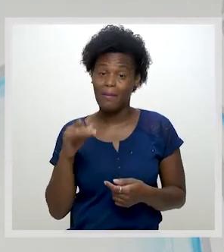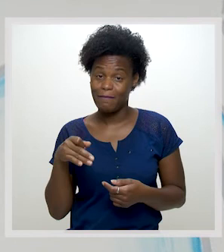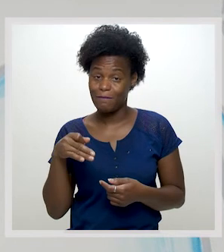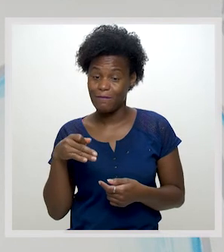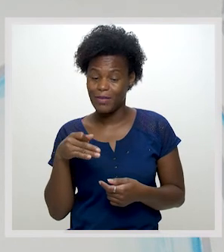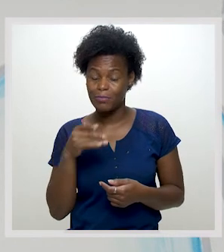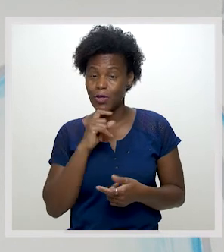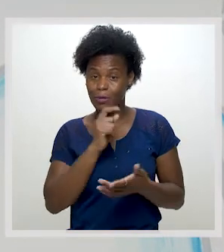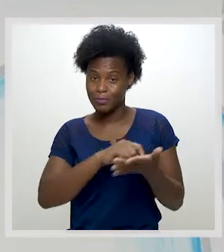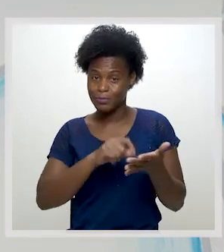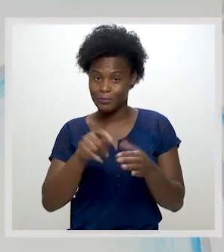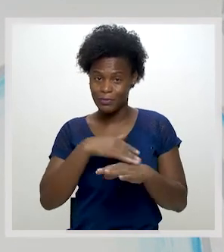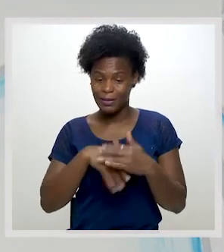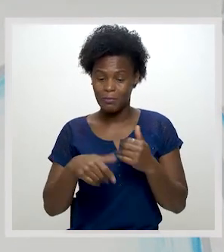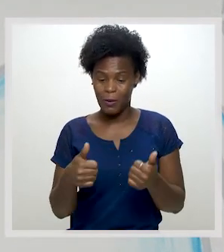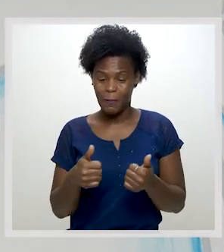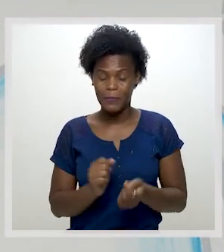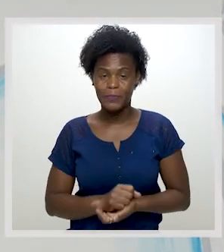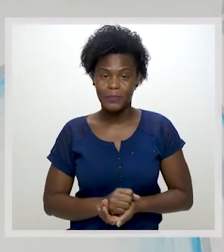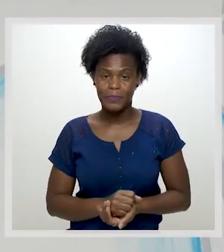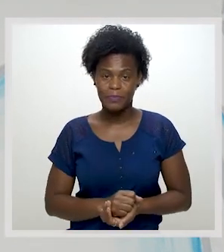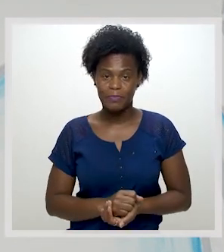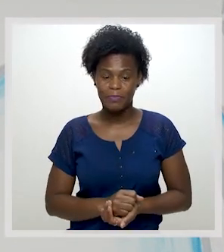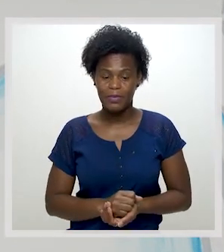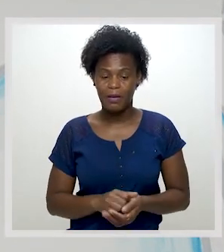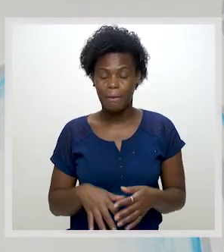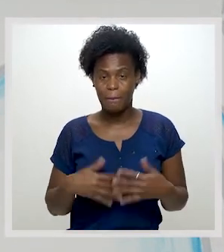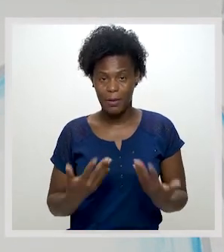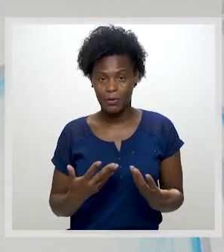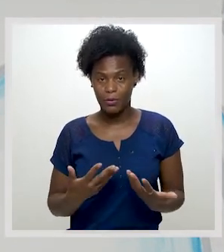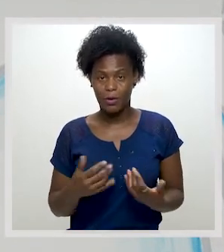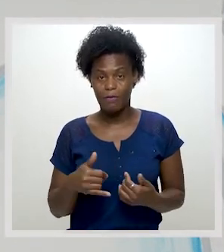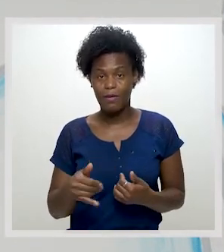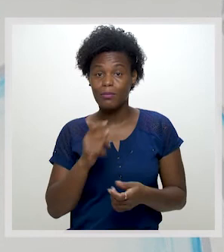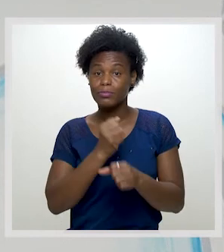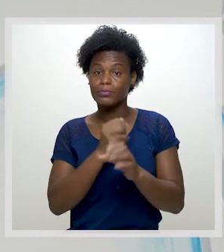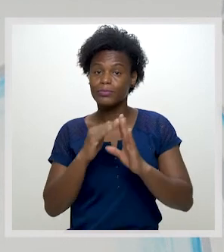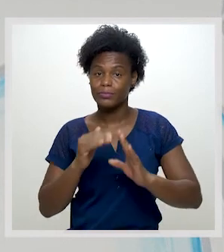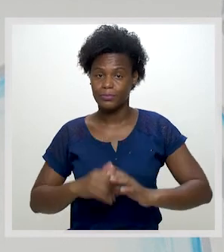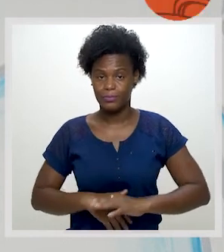bon? Bien. Alors maintenant, passons au devoir.